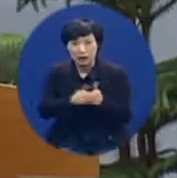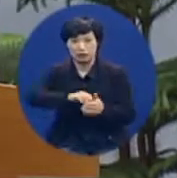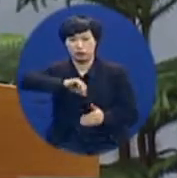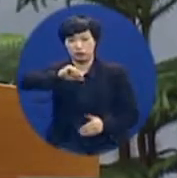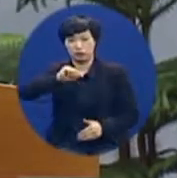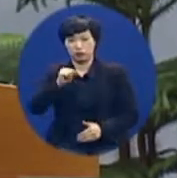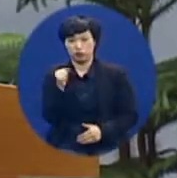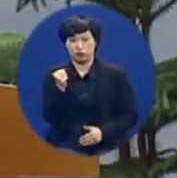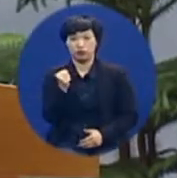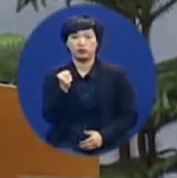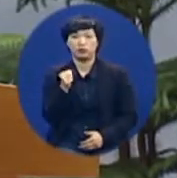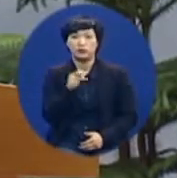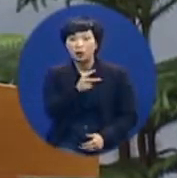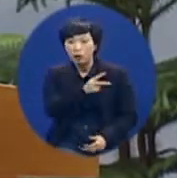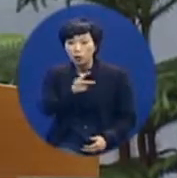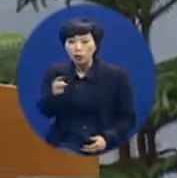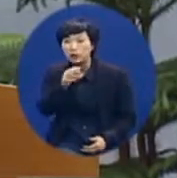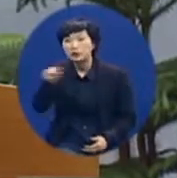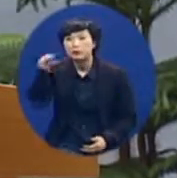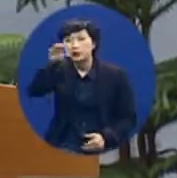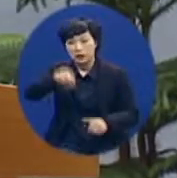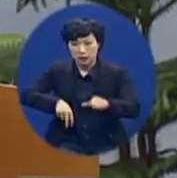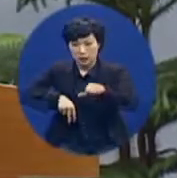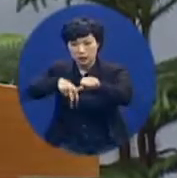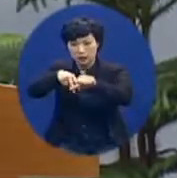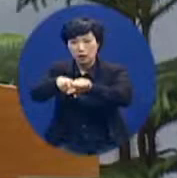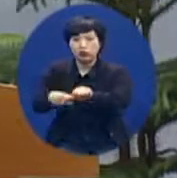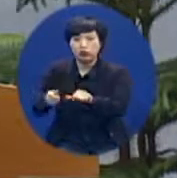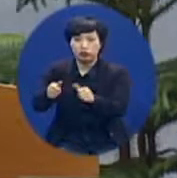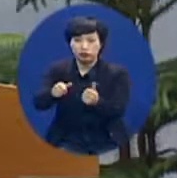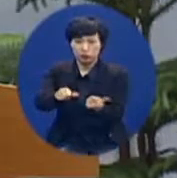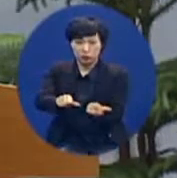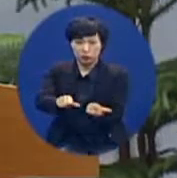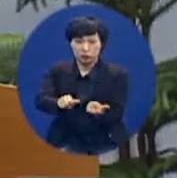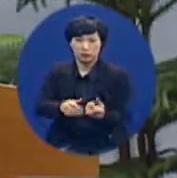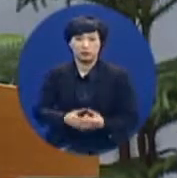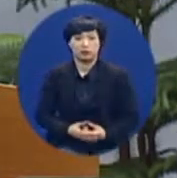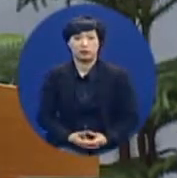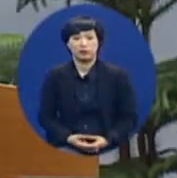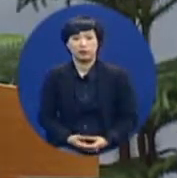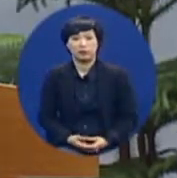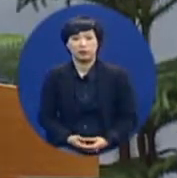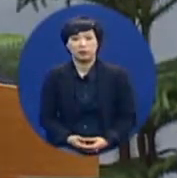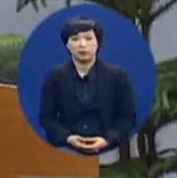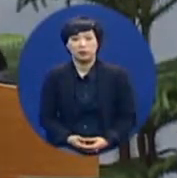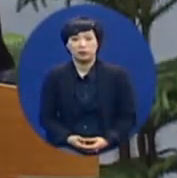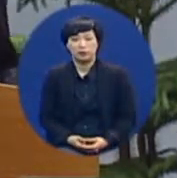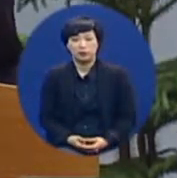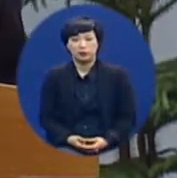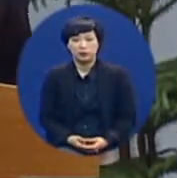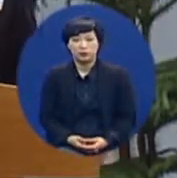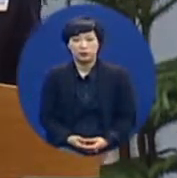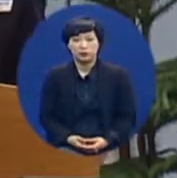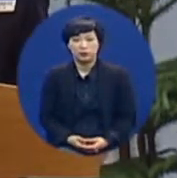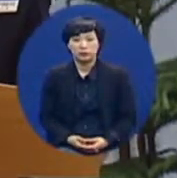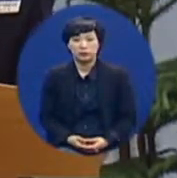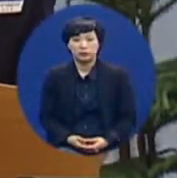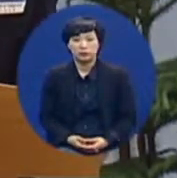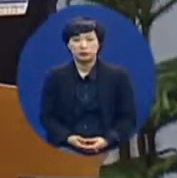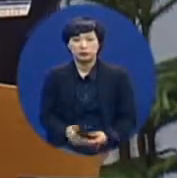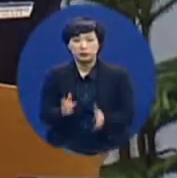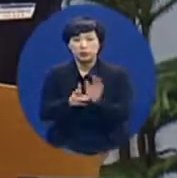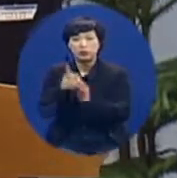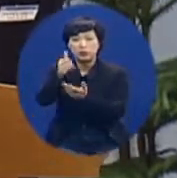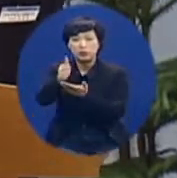복종하셨으니 곧 십자가에 죽으심이 아멘 그분이